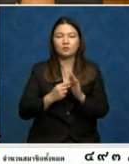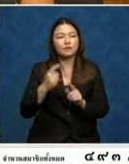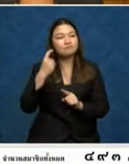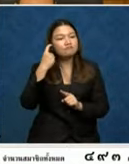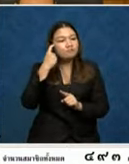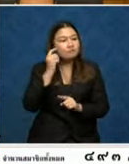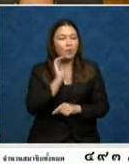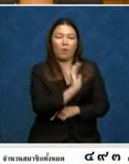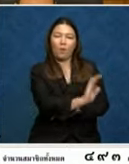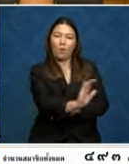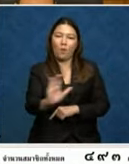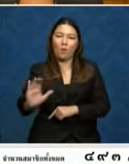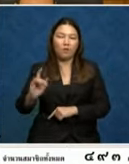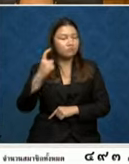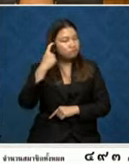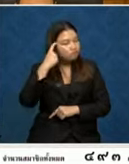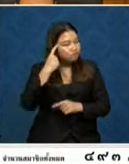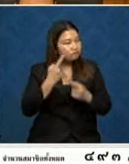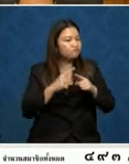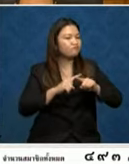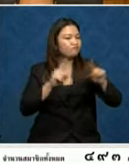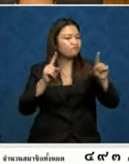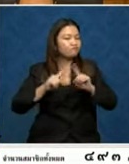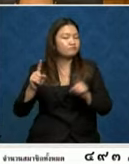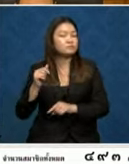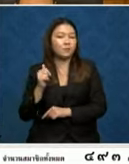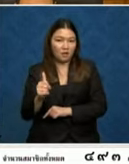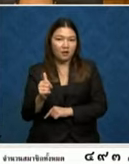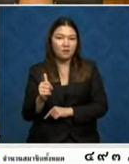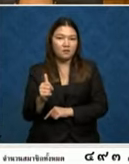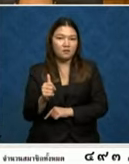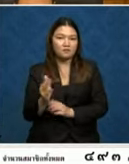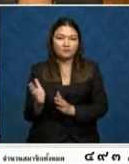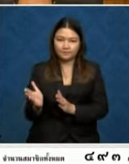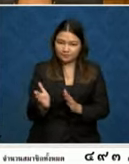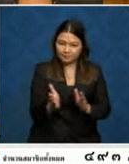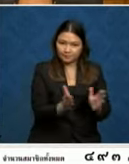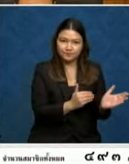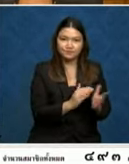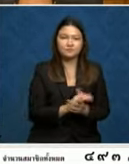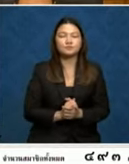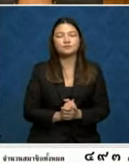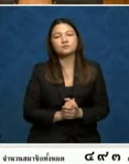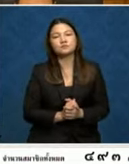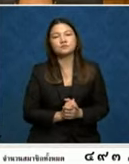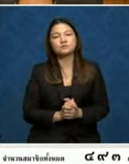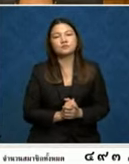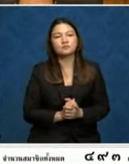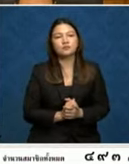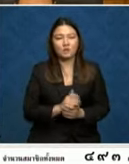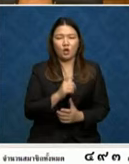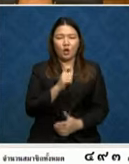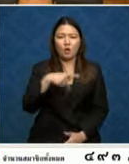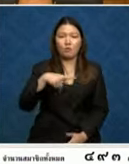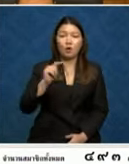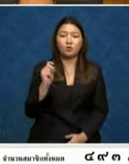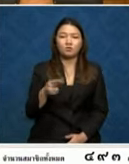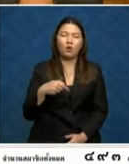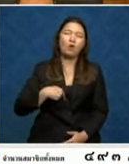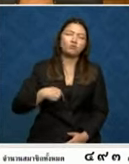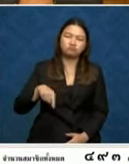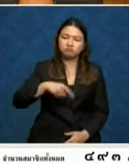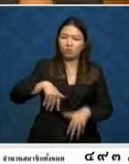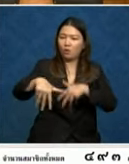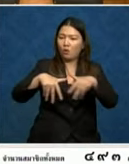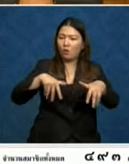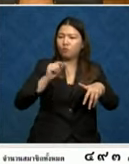hadiใหลอย่างเพราฉนั้นวนนี้จรงๆ้พนองทองถิดจะรอ pokeร